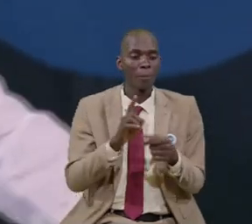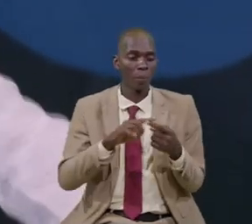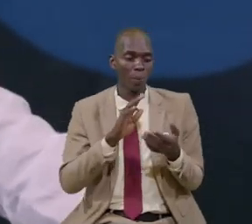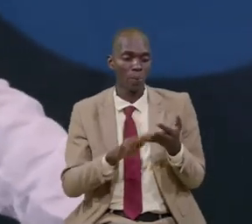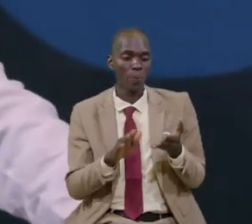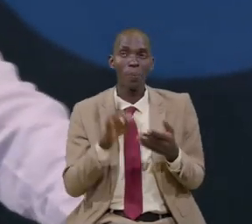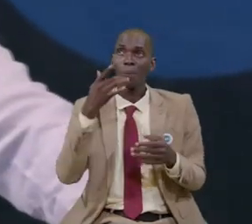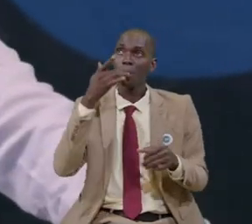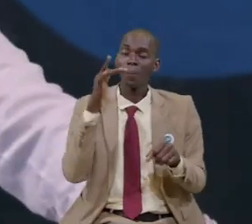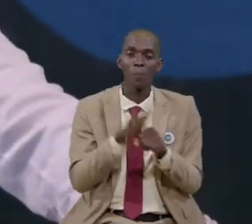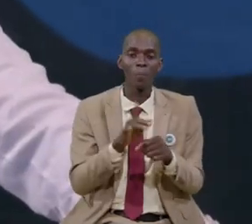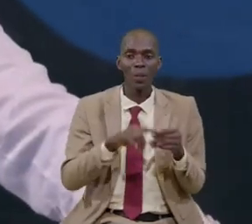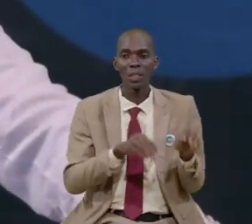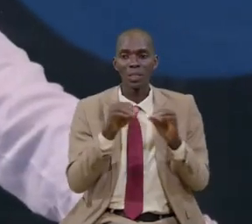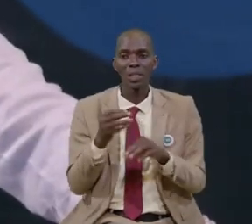le Fils